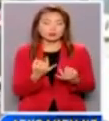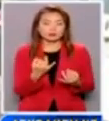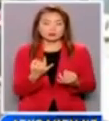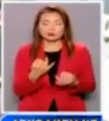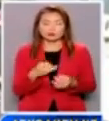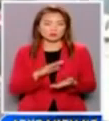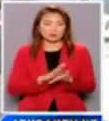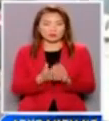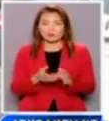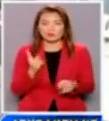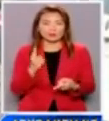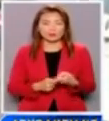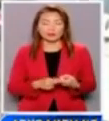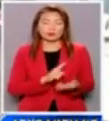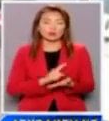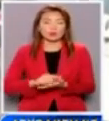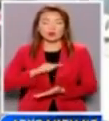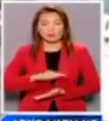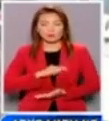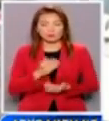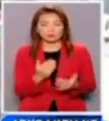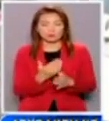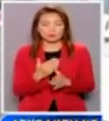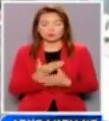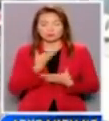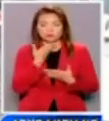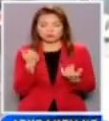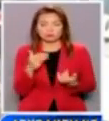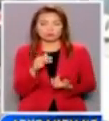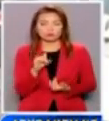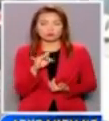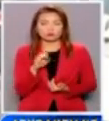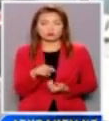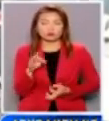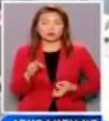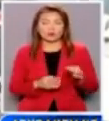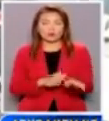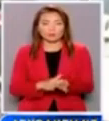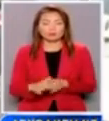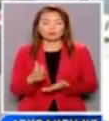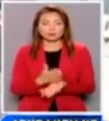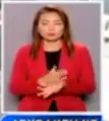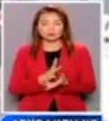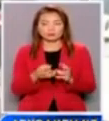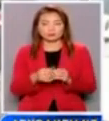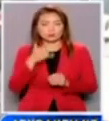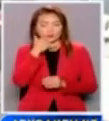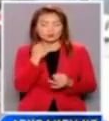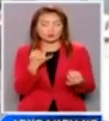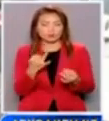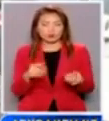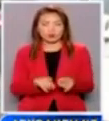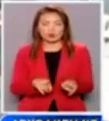келісіп қалдық. Олардың міндетті жұмыстары ғой. Менің ісімді Мұрат Құмаров деген жеке сот орындаушы алыпты. Оған телефон соғып